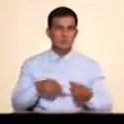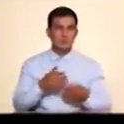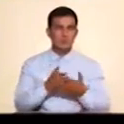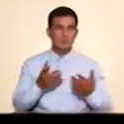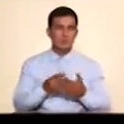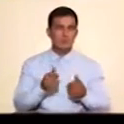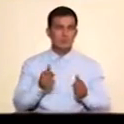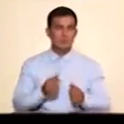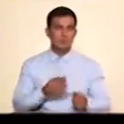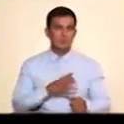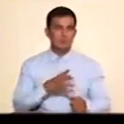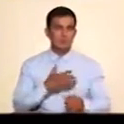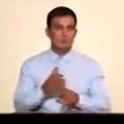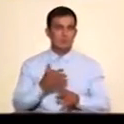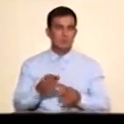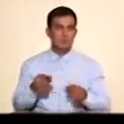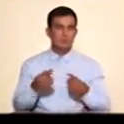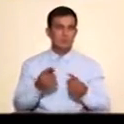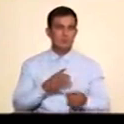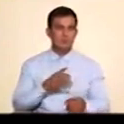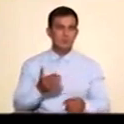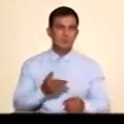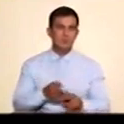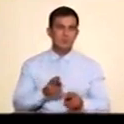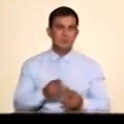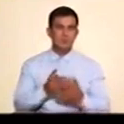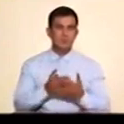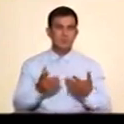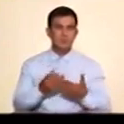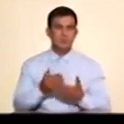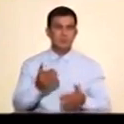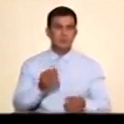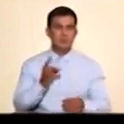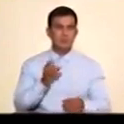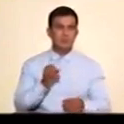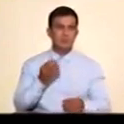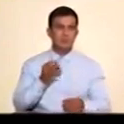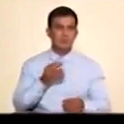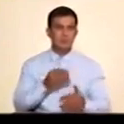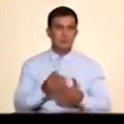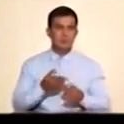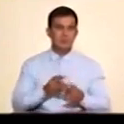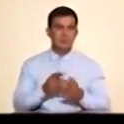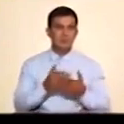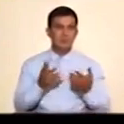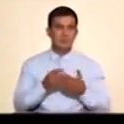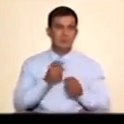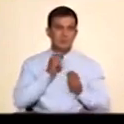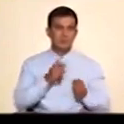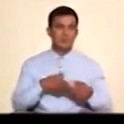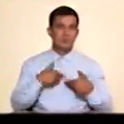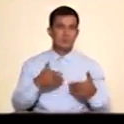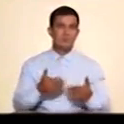shakllantirib borishgan. Aynan arab xalifalaridan Horun ar-Rashid davrida ular o'rtasida sovg'a-salomlar va